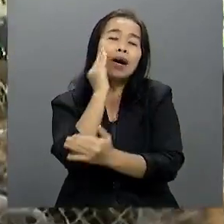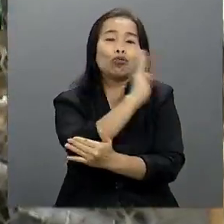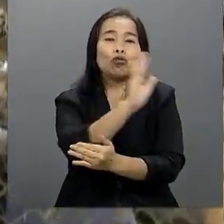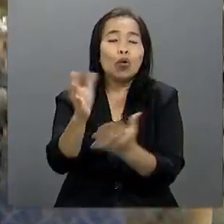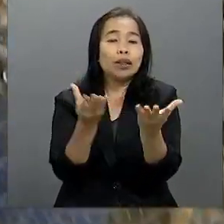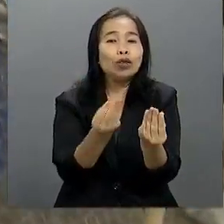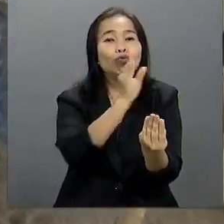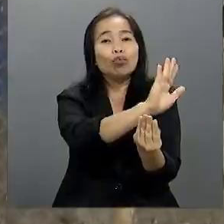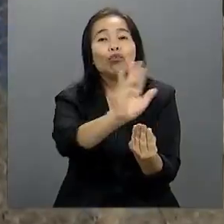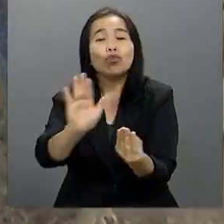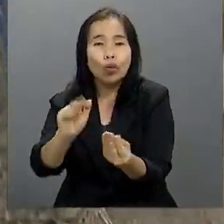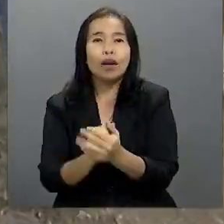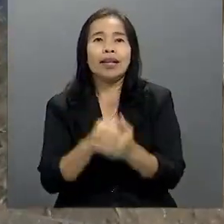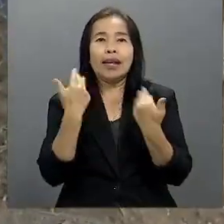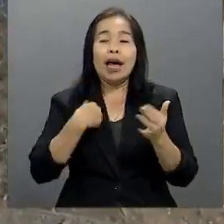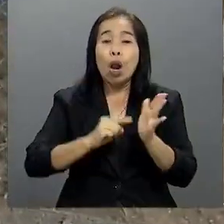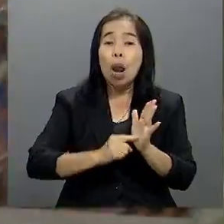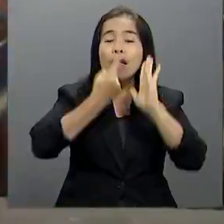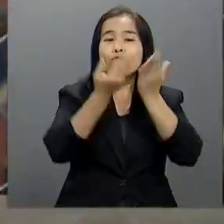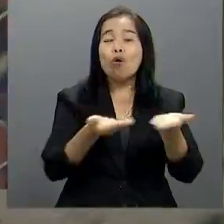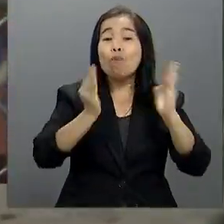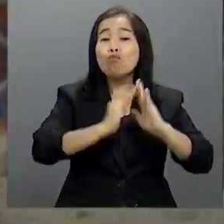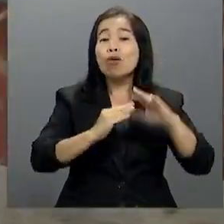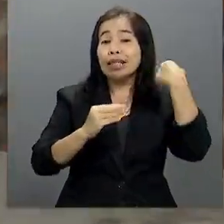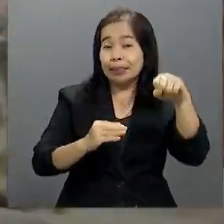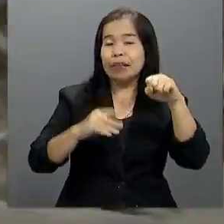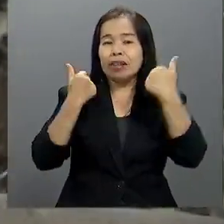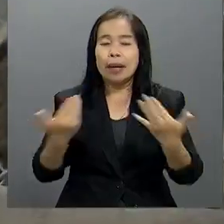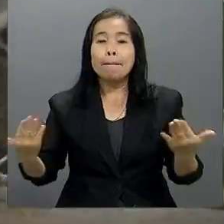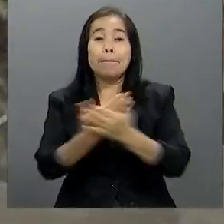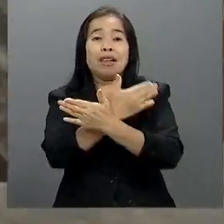าก10กว่าครัวเรือน20กว่าครัวเรือนมันก็เลยถูกขยายผลไ